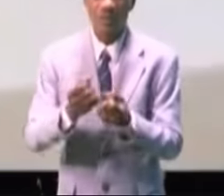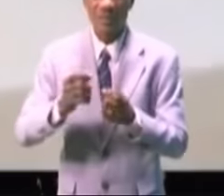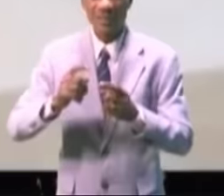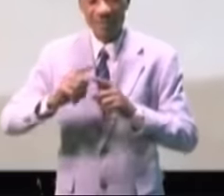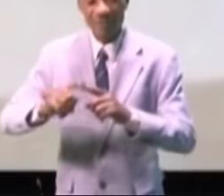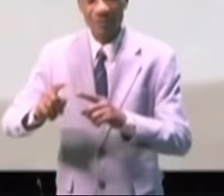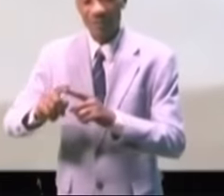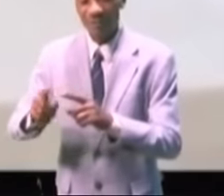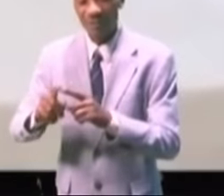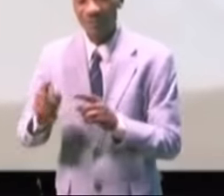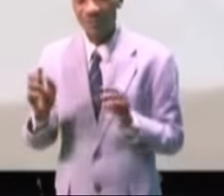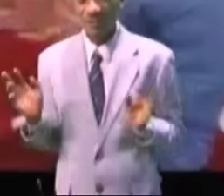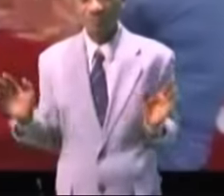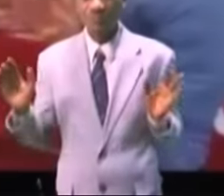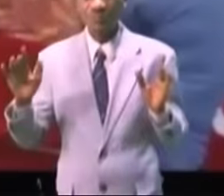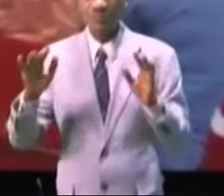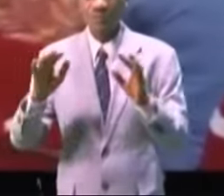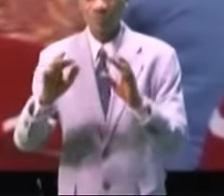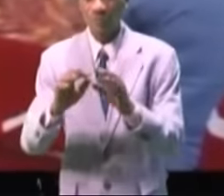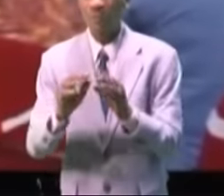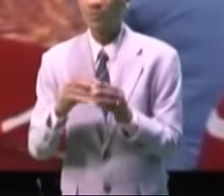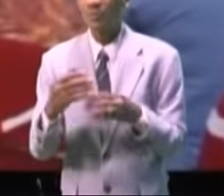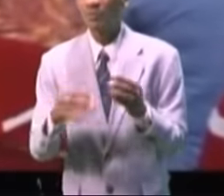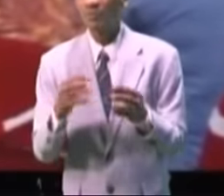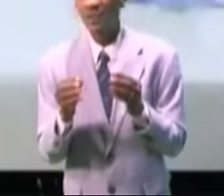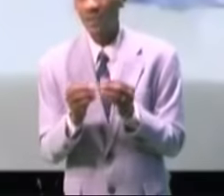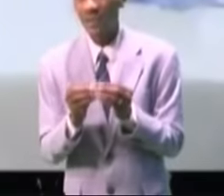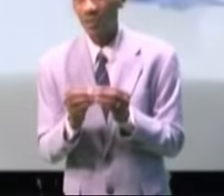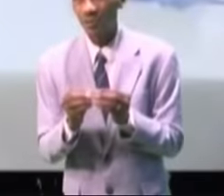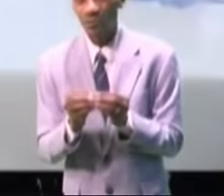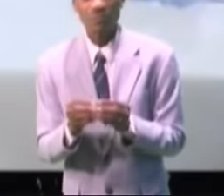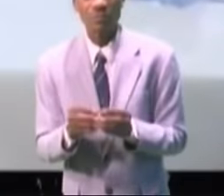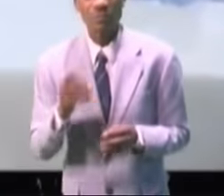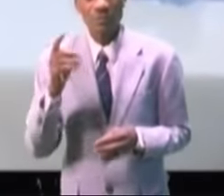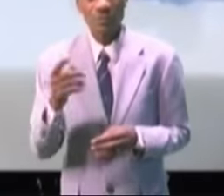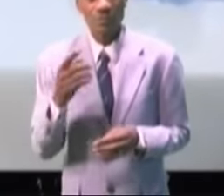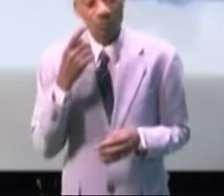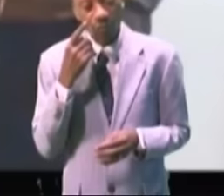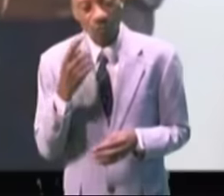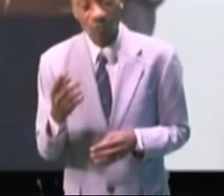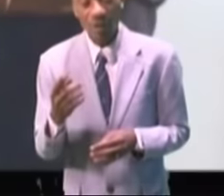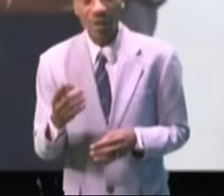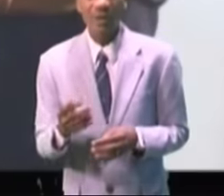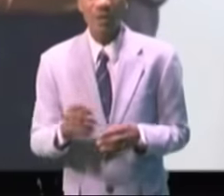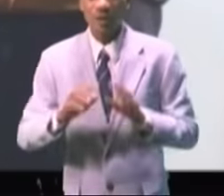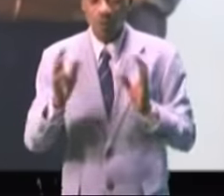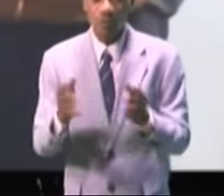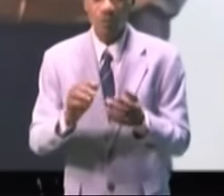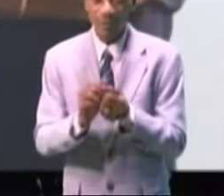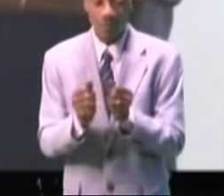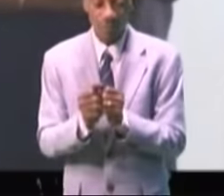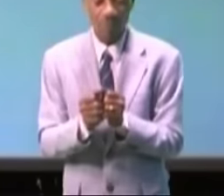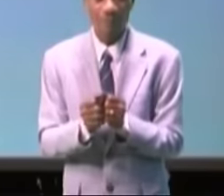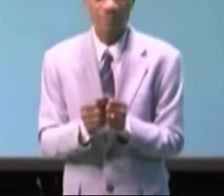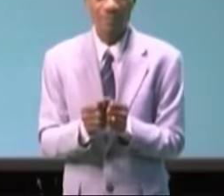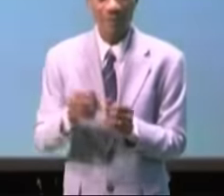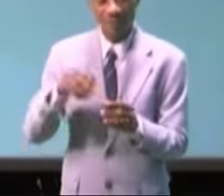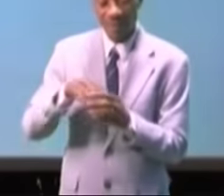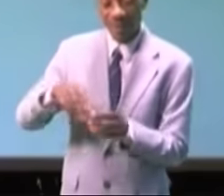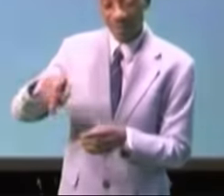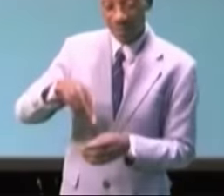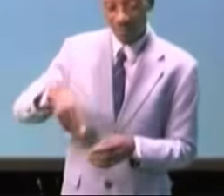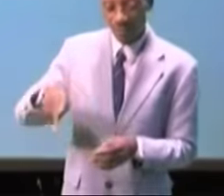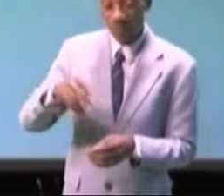Ce cadrage des rapports qui doit être amélioré vise à déterminer avec précision les données qui doivent contenir les rapports ITIER